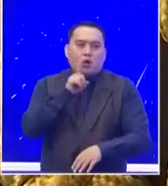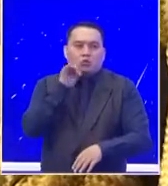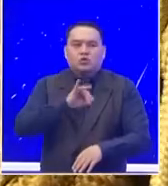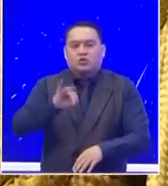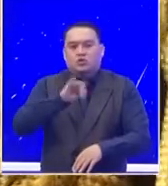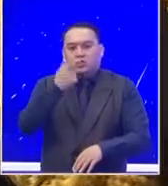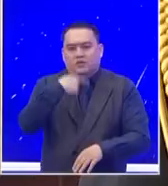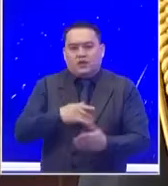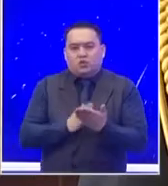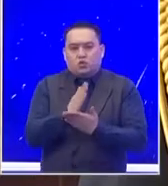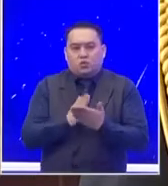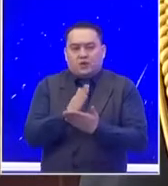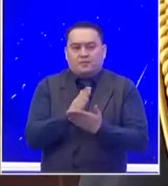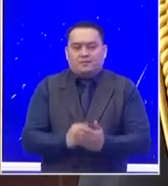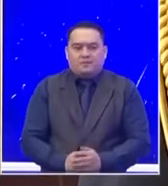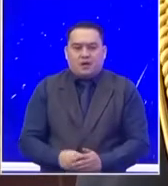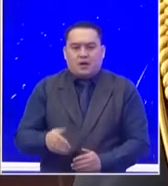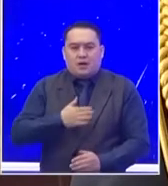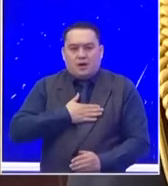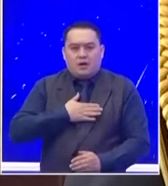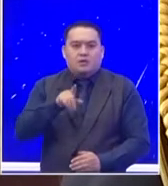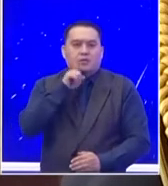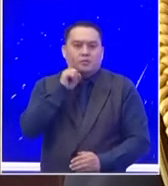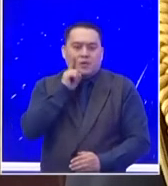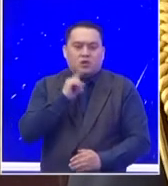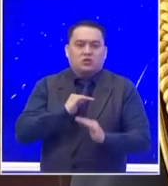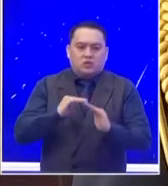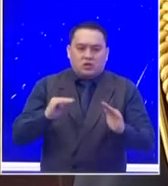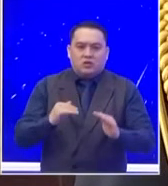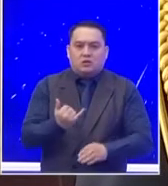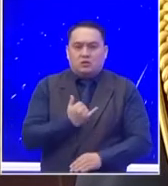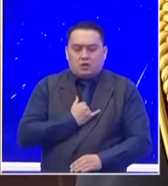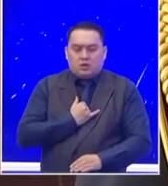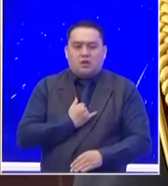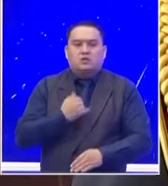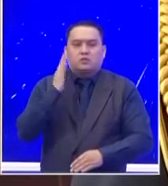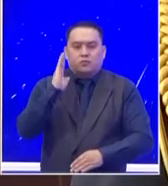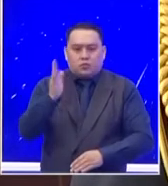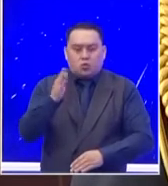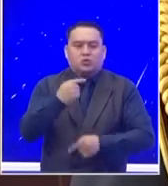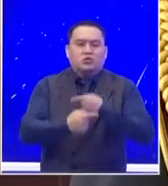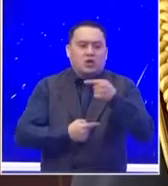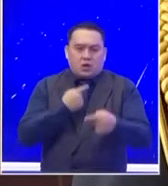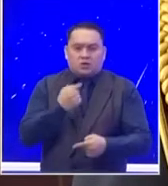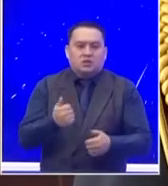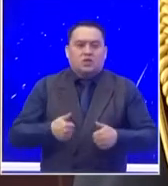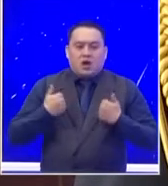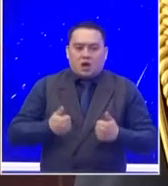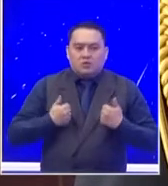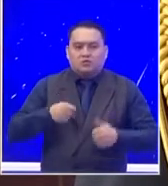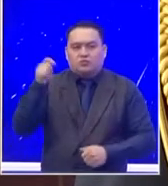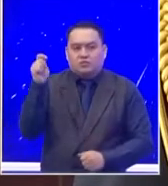историями своей службы. Это наше будущее, молодежь, так? Вот, поэтому мы стараемся каждый раз побывать в